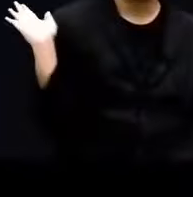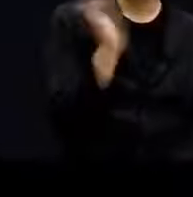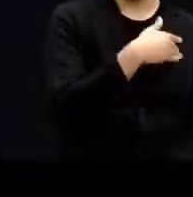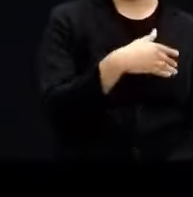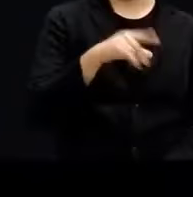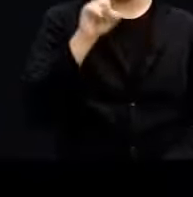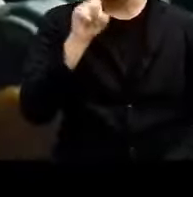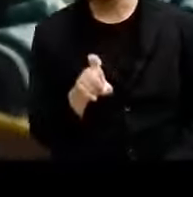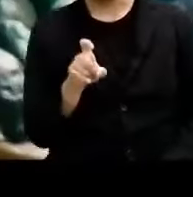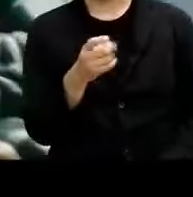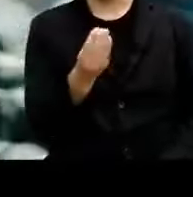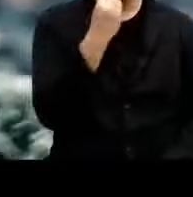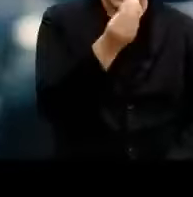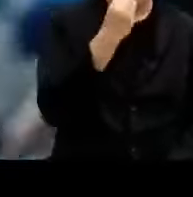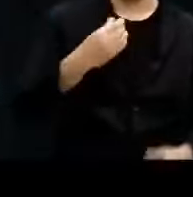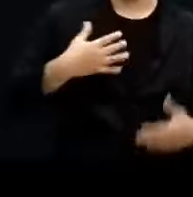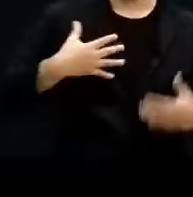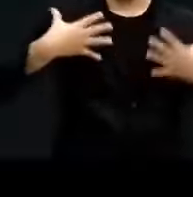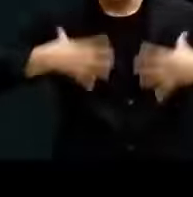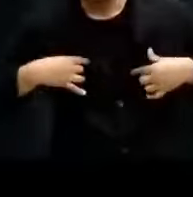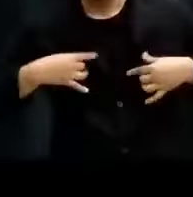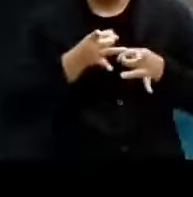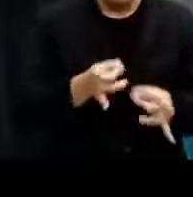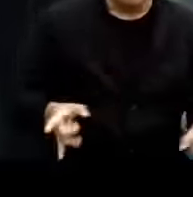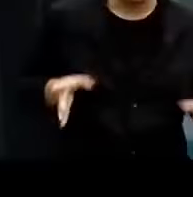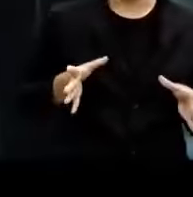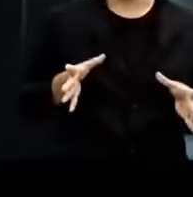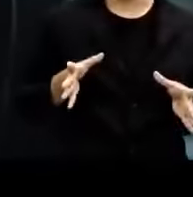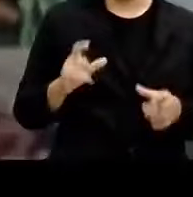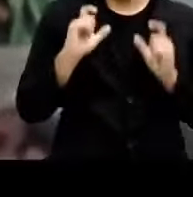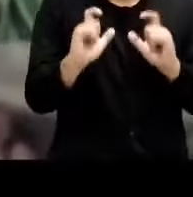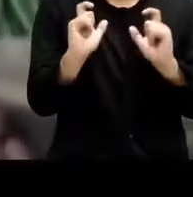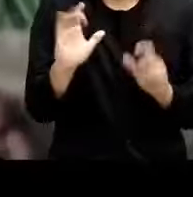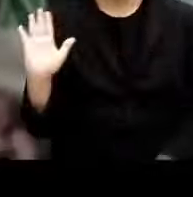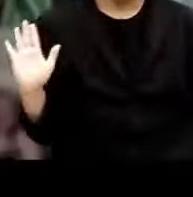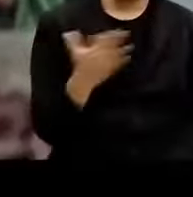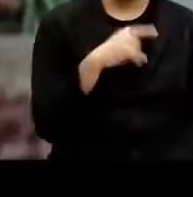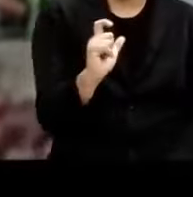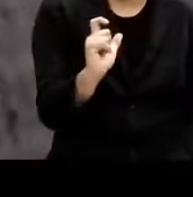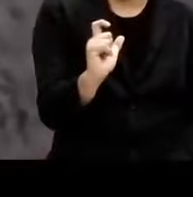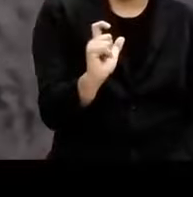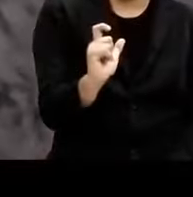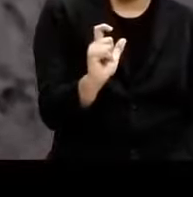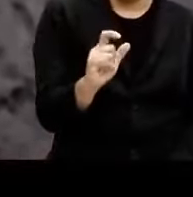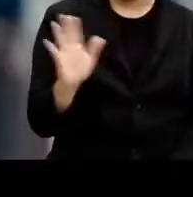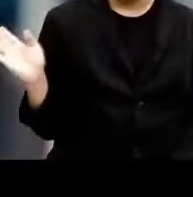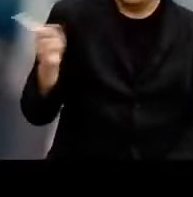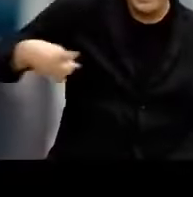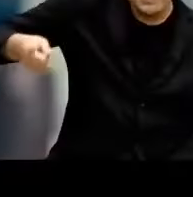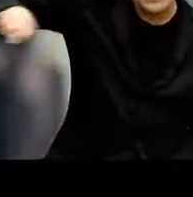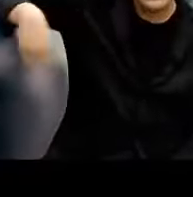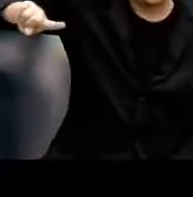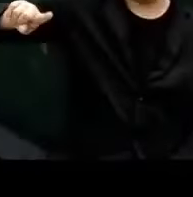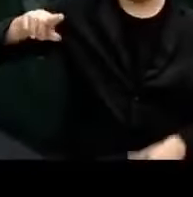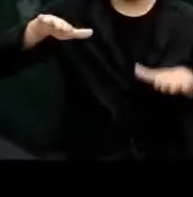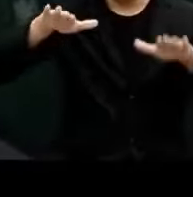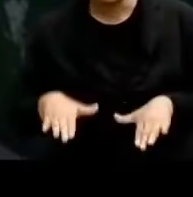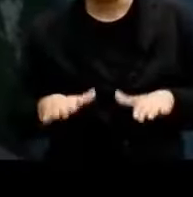Karena tercukupi semua kebutuhan sandang dan pangannya. Dan